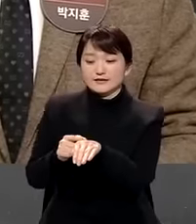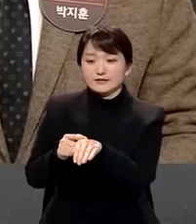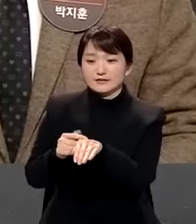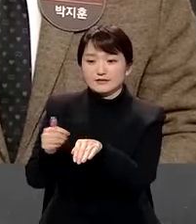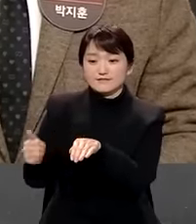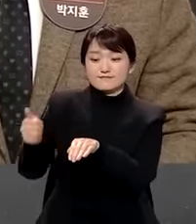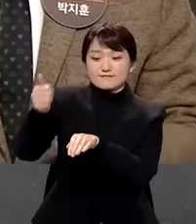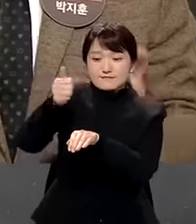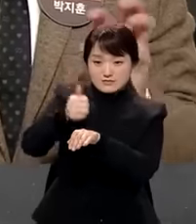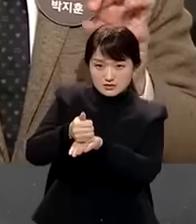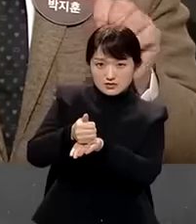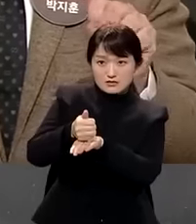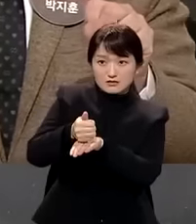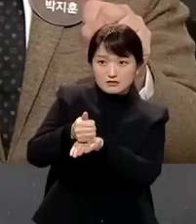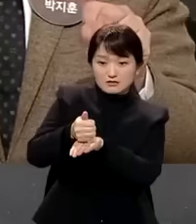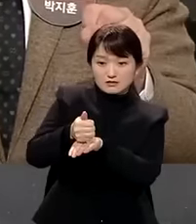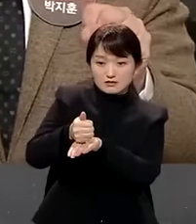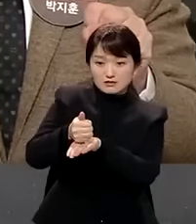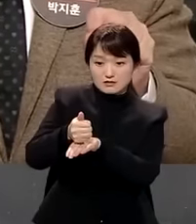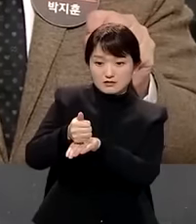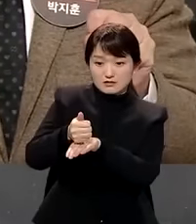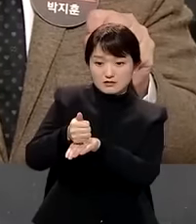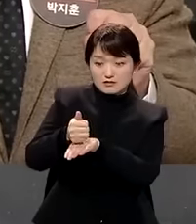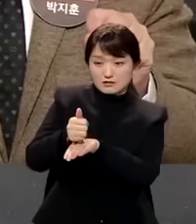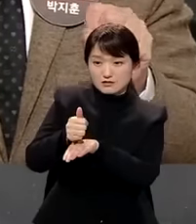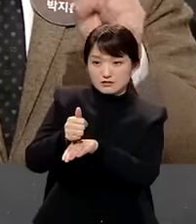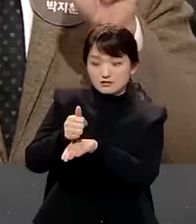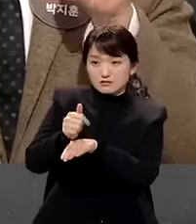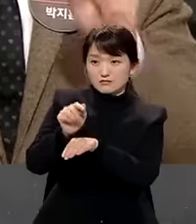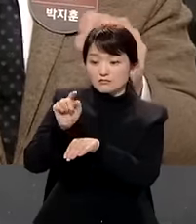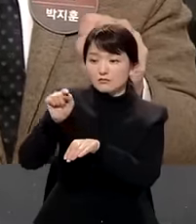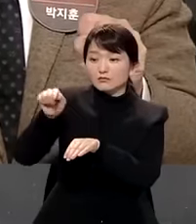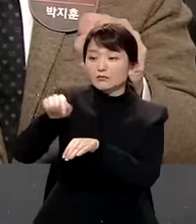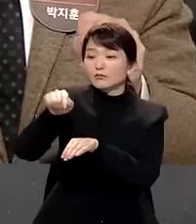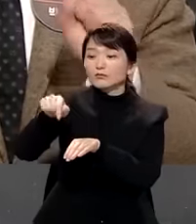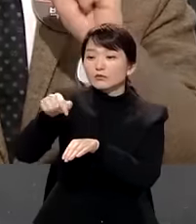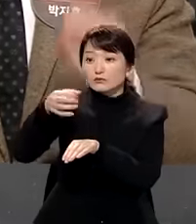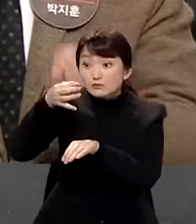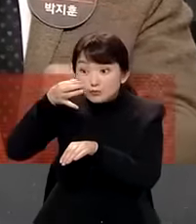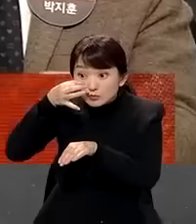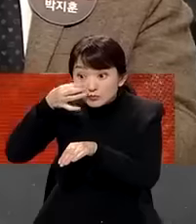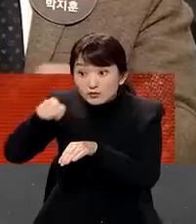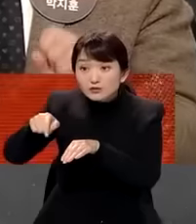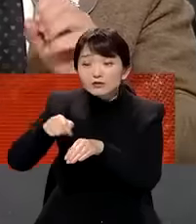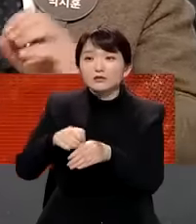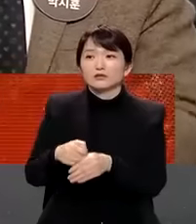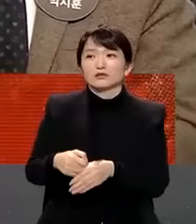올라서 가지고이 안에 누굴 쳐다보는 모습이거든요 근데 저 집은